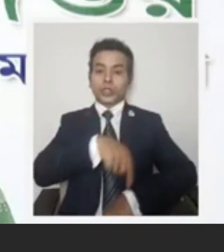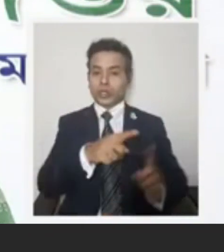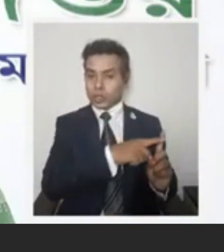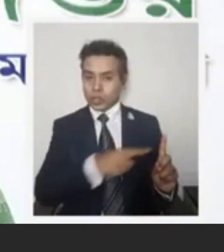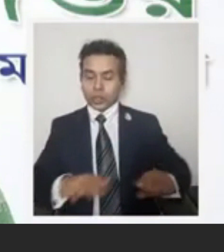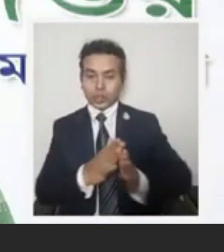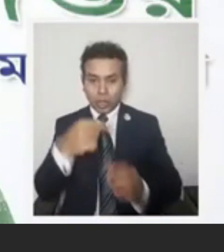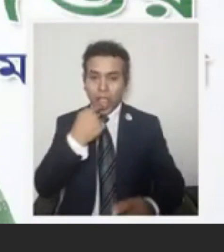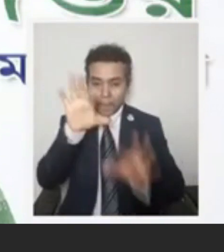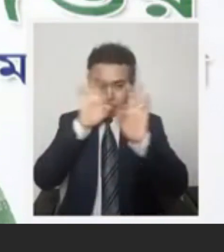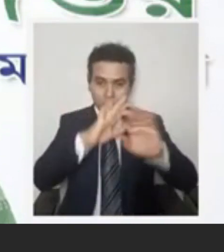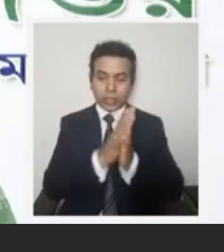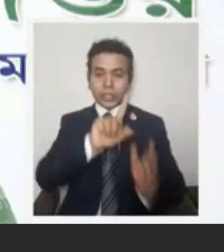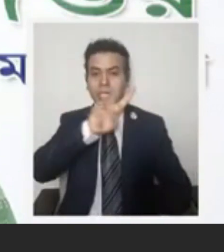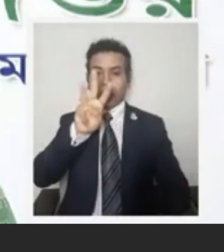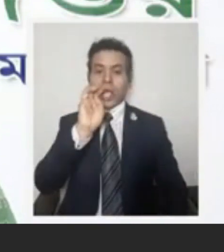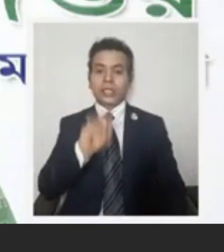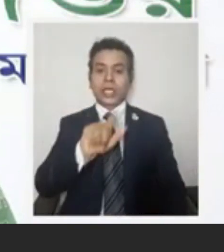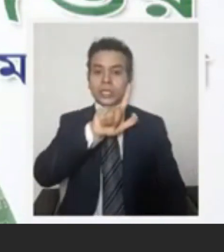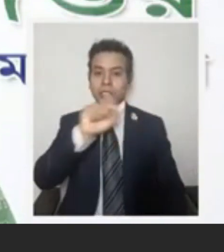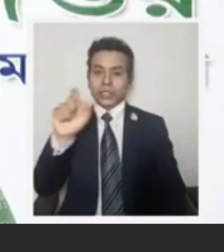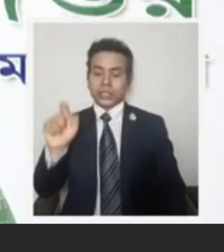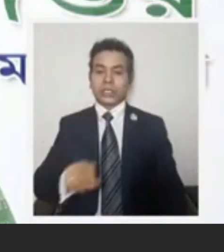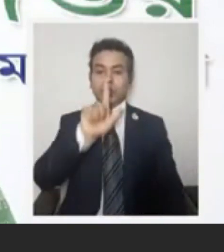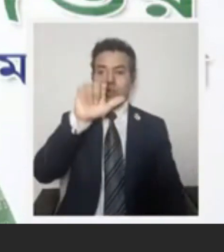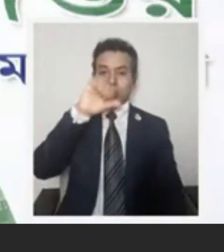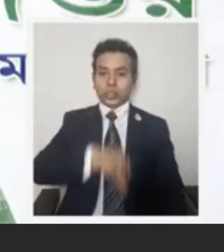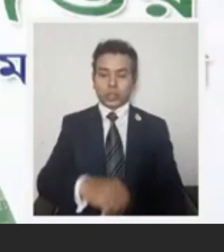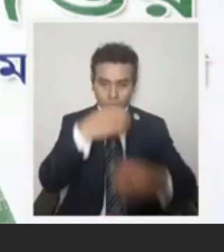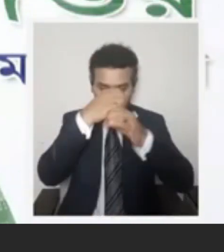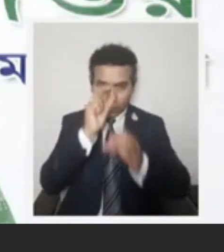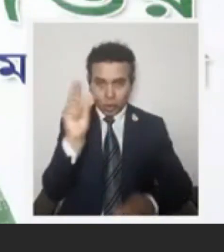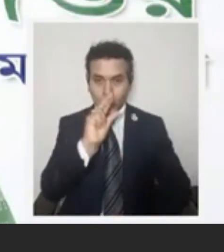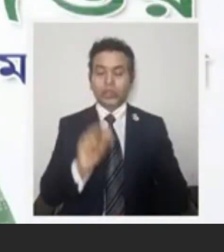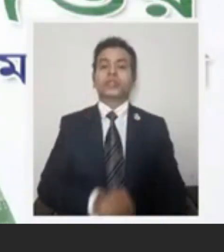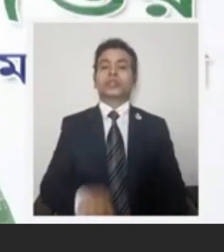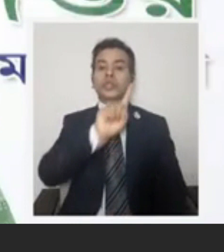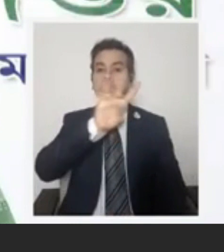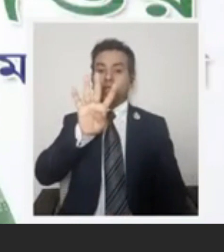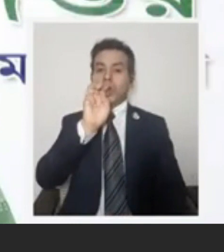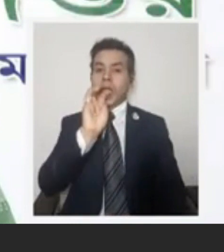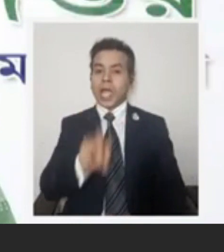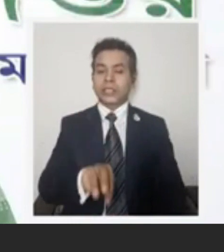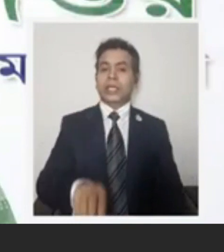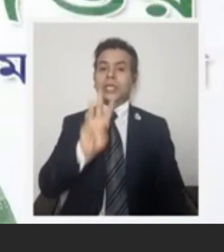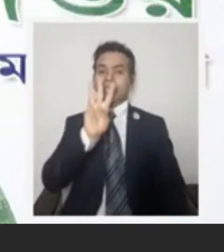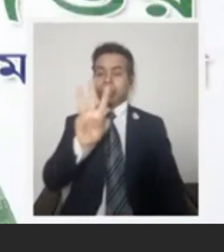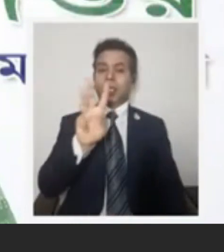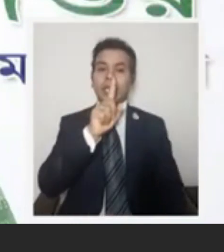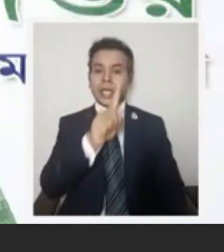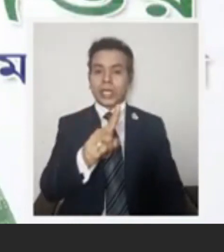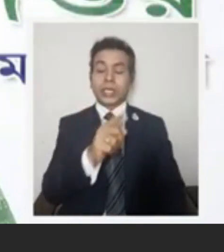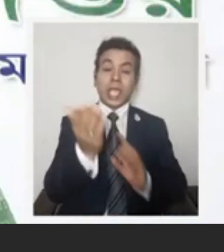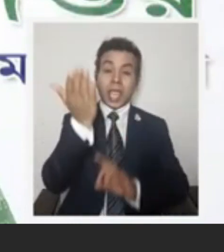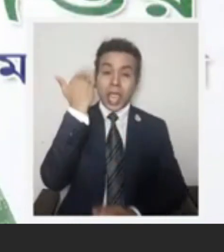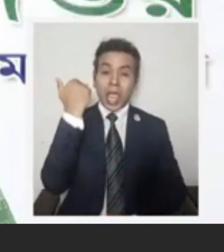1,08,775 জনে। এছাড়া গত 24 ঘন্টায় আরও 37 জনের মৃত্যুর মধ্য দিয়ে মোট মৃতের সংখ্যা দাঁড়ালো 1,425